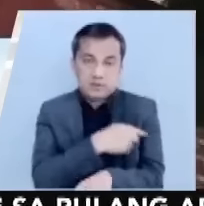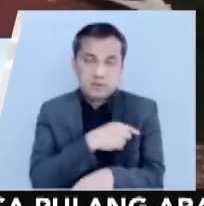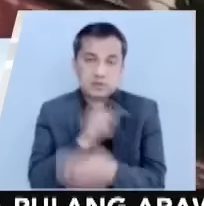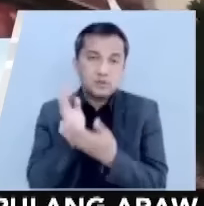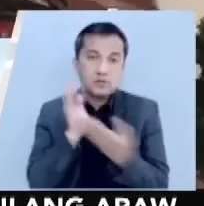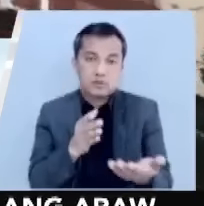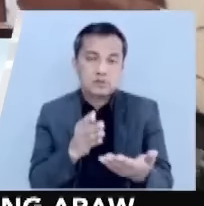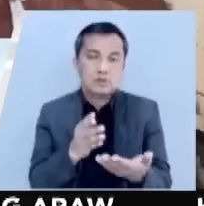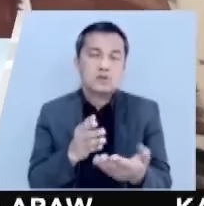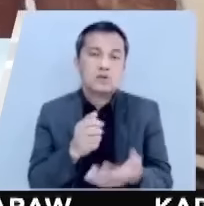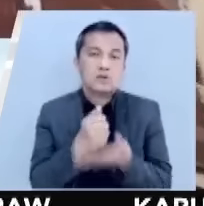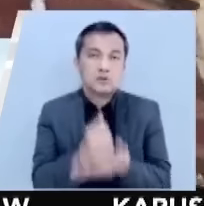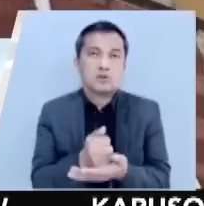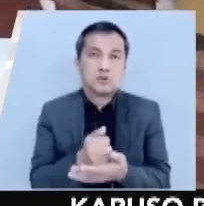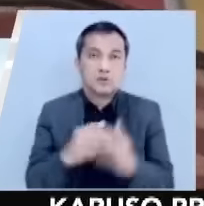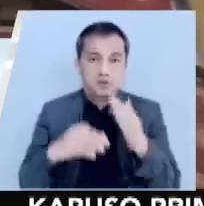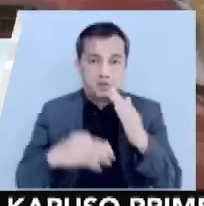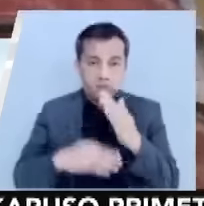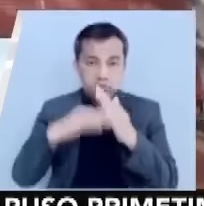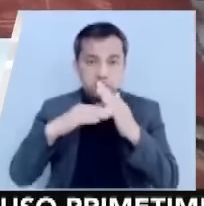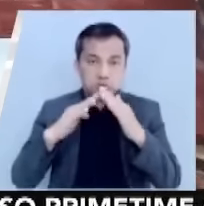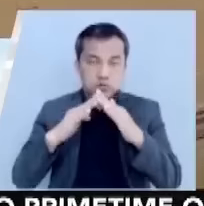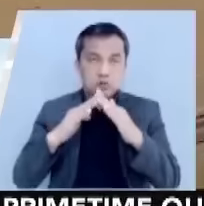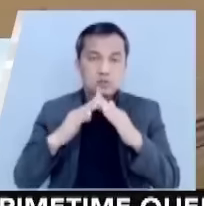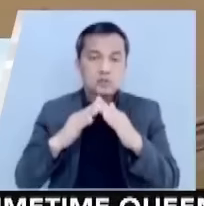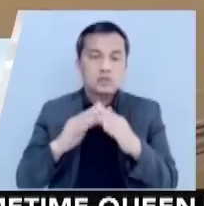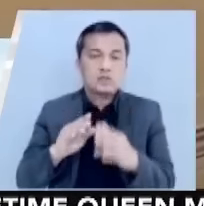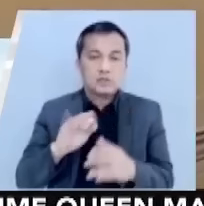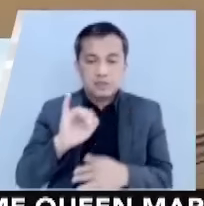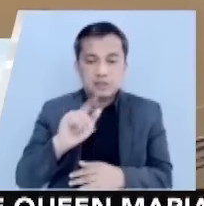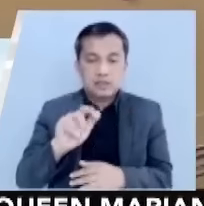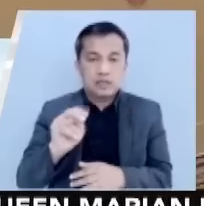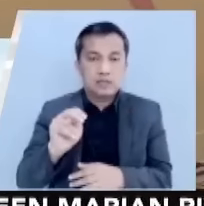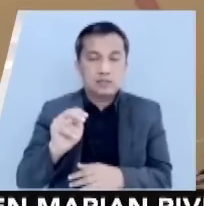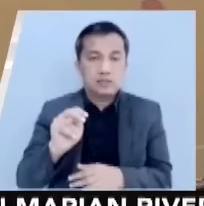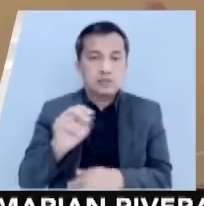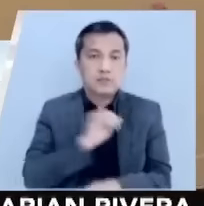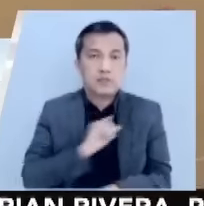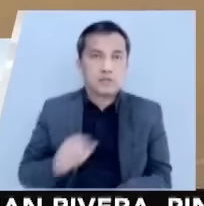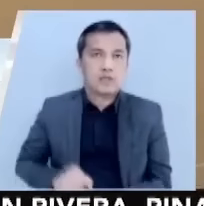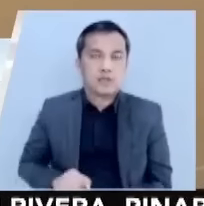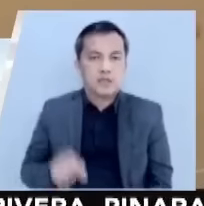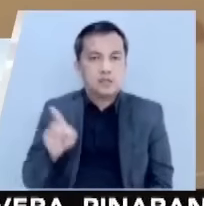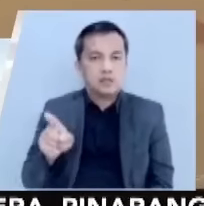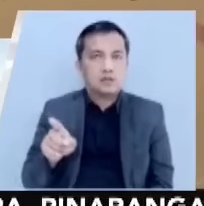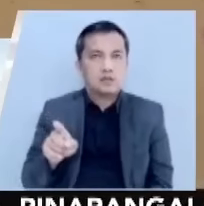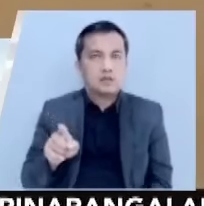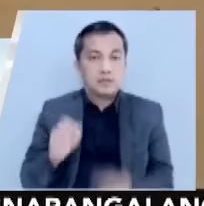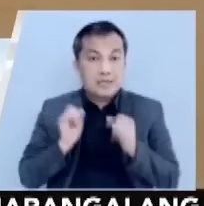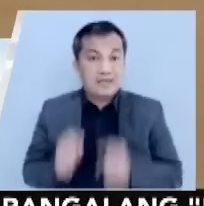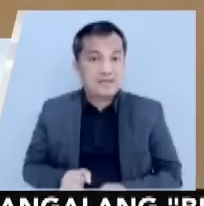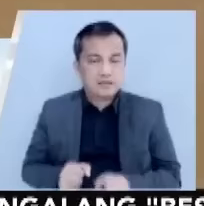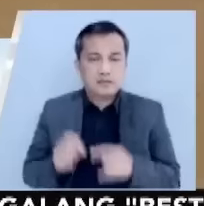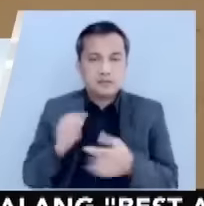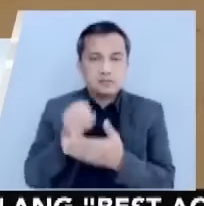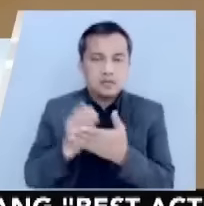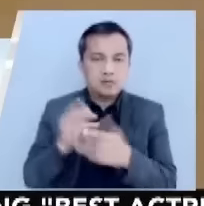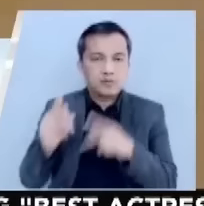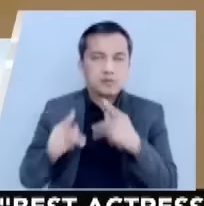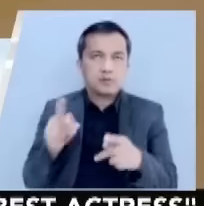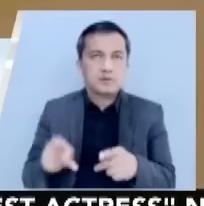sa bubong ang baha sa lungsod ng Ilagan sa Isabela. Kaya ang ilang residente sa ikalawang palapag na ng bahay na